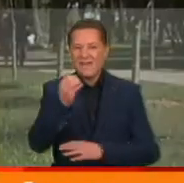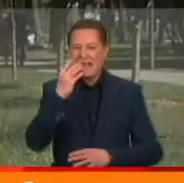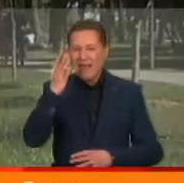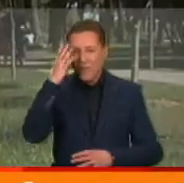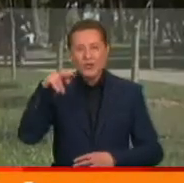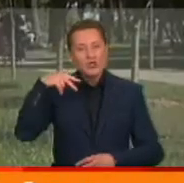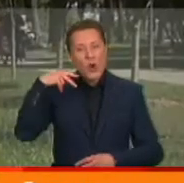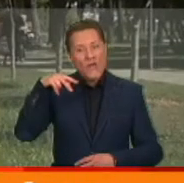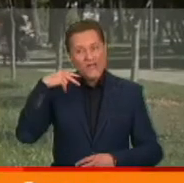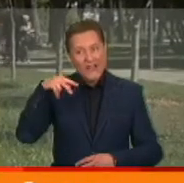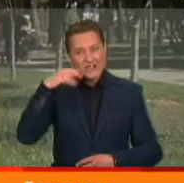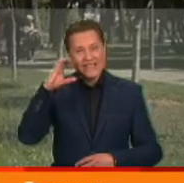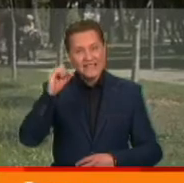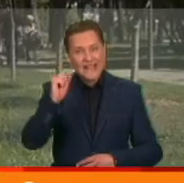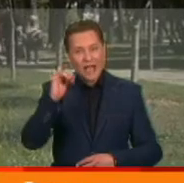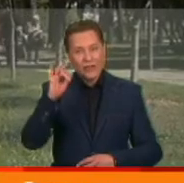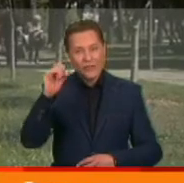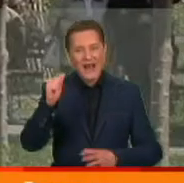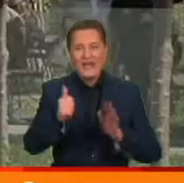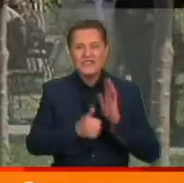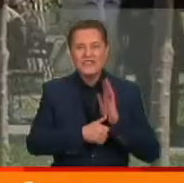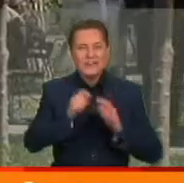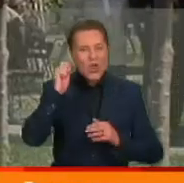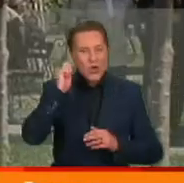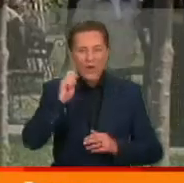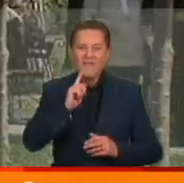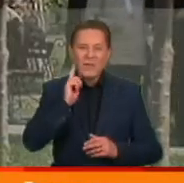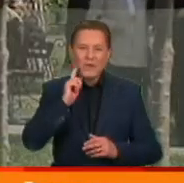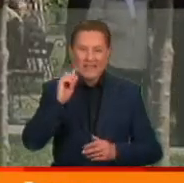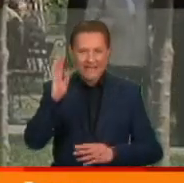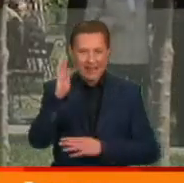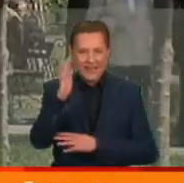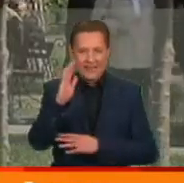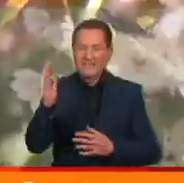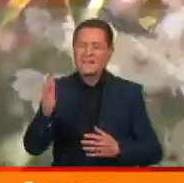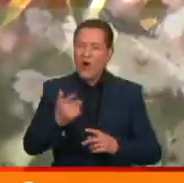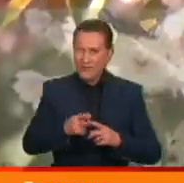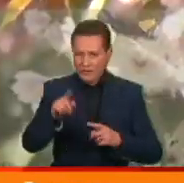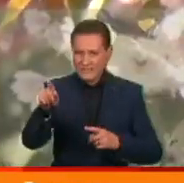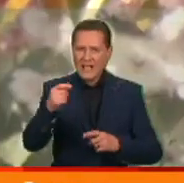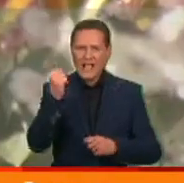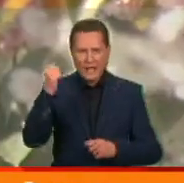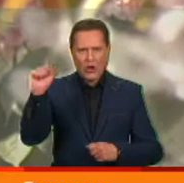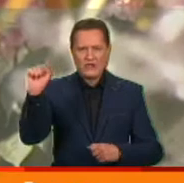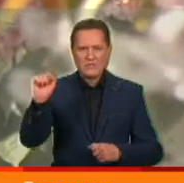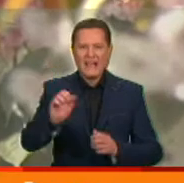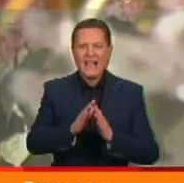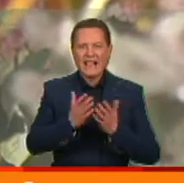вишні. Деревця ще молоденькі, їм всього 6 років. Втім, алея вже встигла стати рекордсменкою.